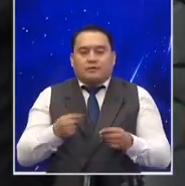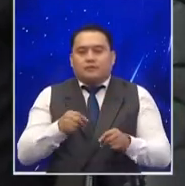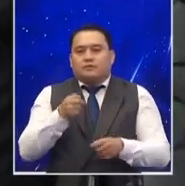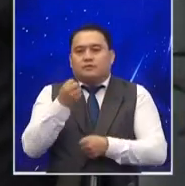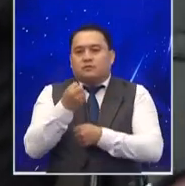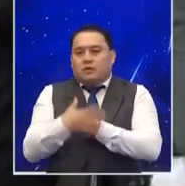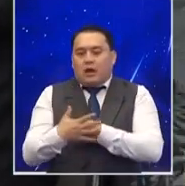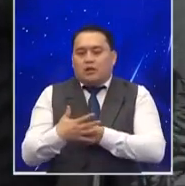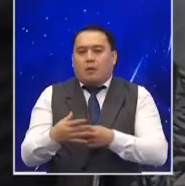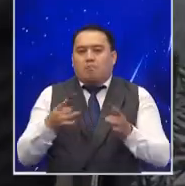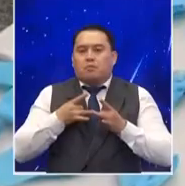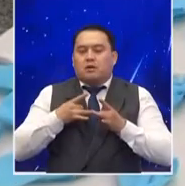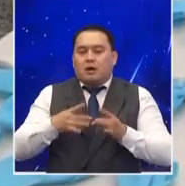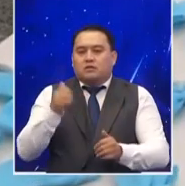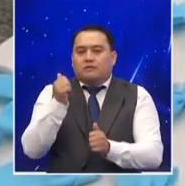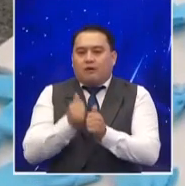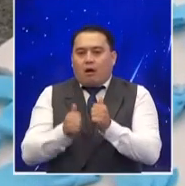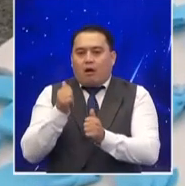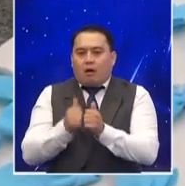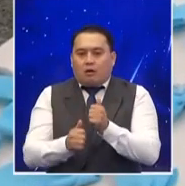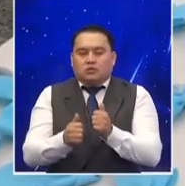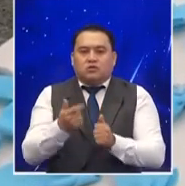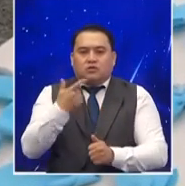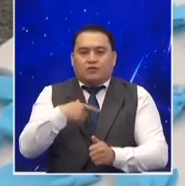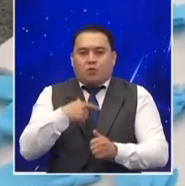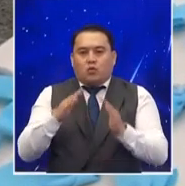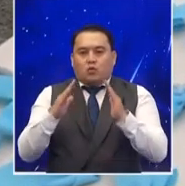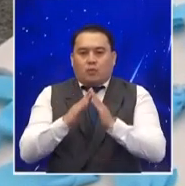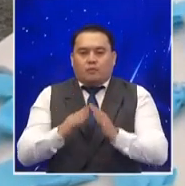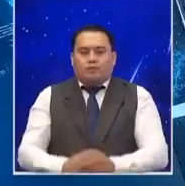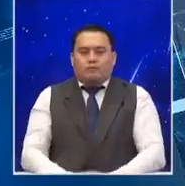перинатального центра. В канун праздника каждый из них обрел собственное жилье.